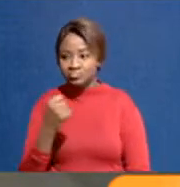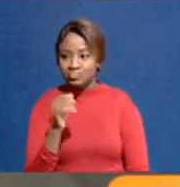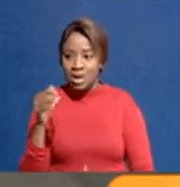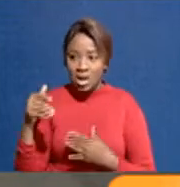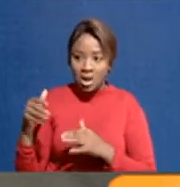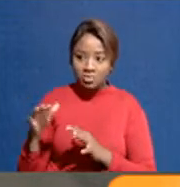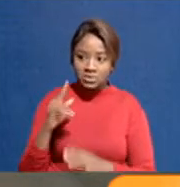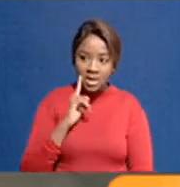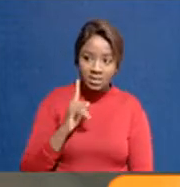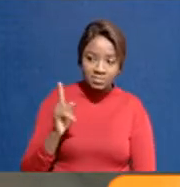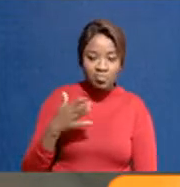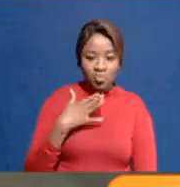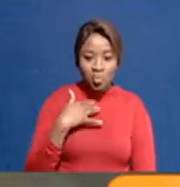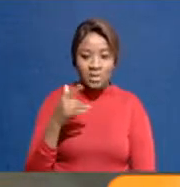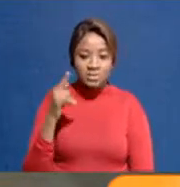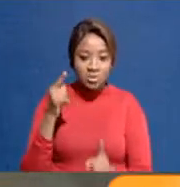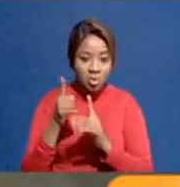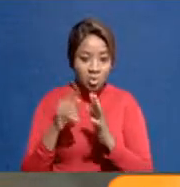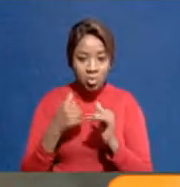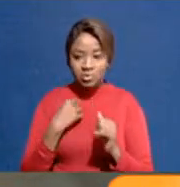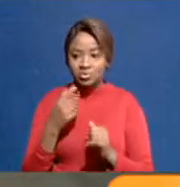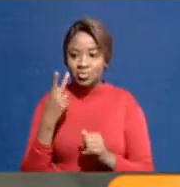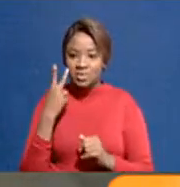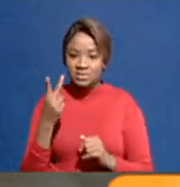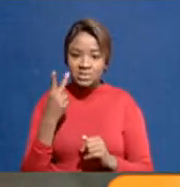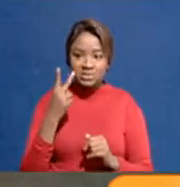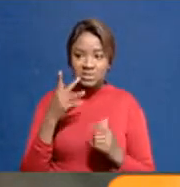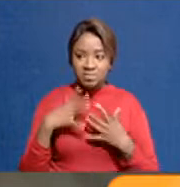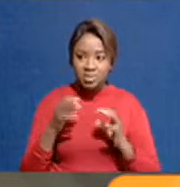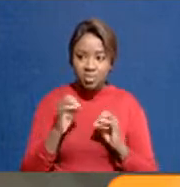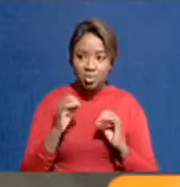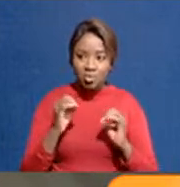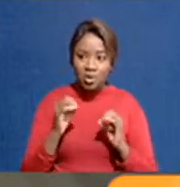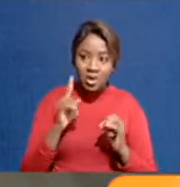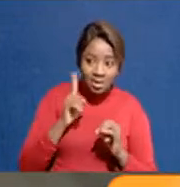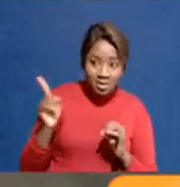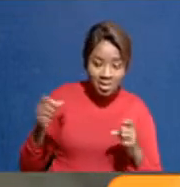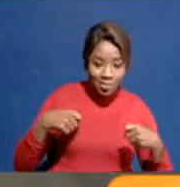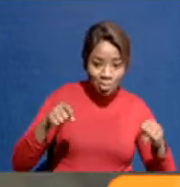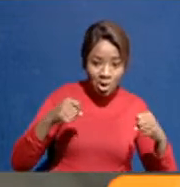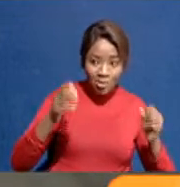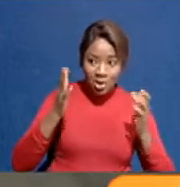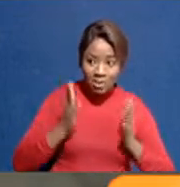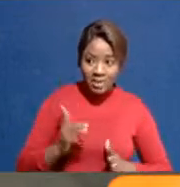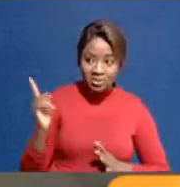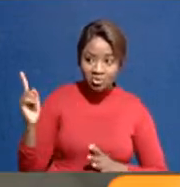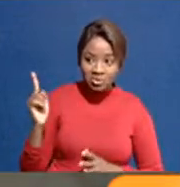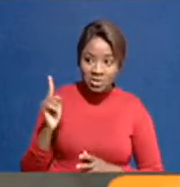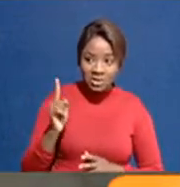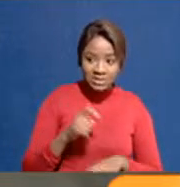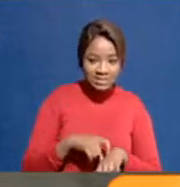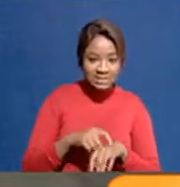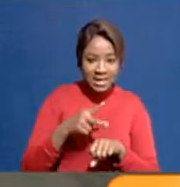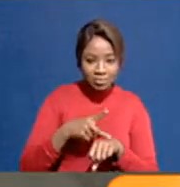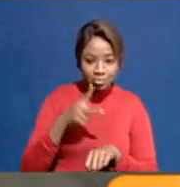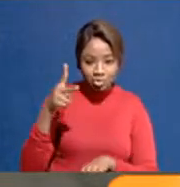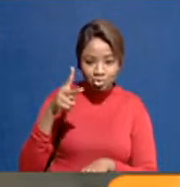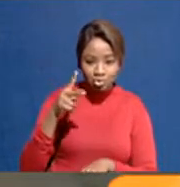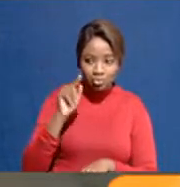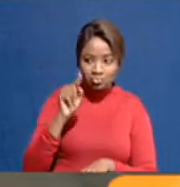nje kuhakikisha hakuna anayewaona. Mhudumu huyu wa bodaboda anaonekana mwendo wa saa 8 na